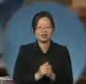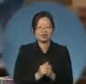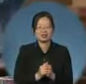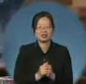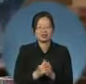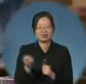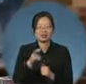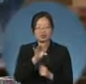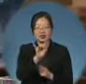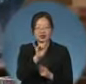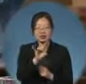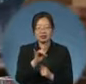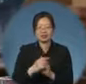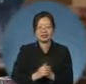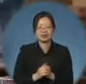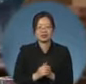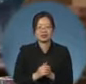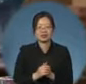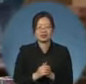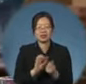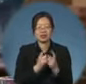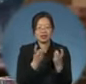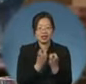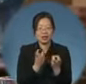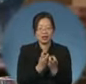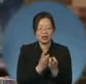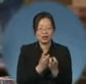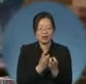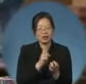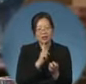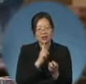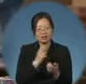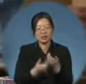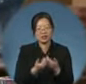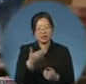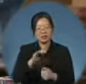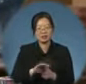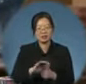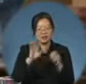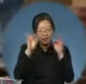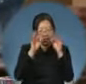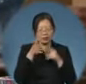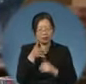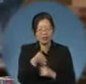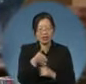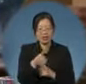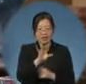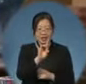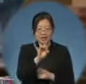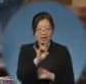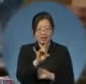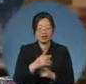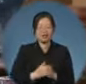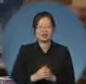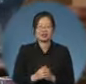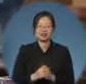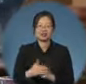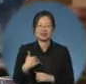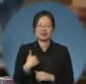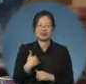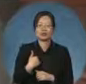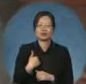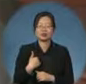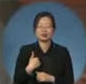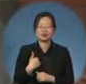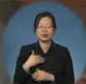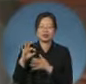또 하나의 어떤 자꾸 게 대한 그러니까 좀 뭐 하긴 합니다만 끌어 친구야 방해한 하겠죠 네 저도